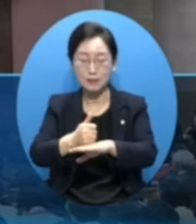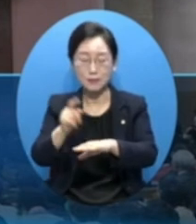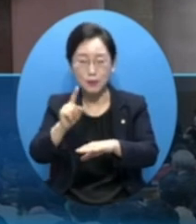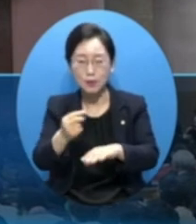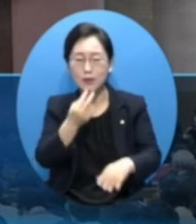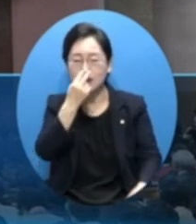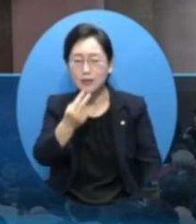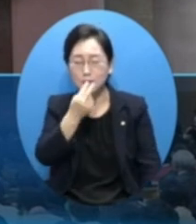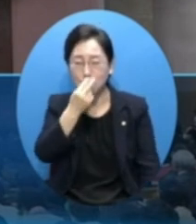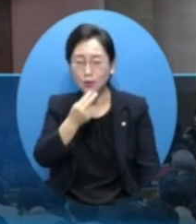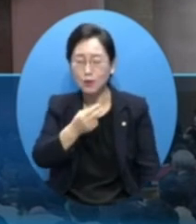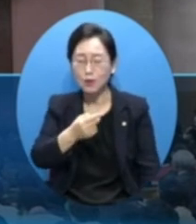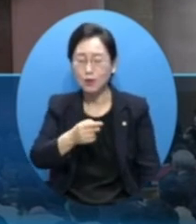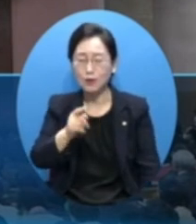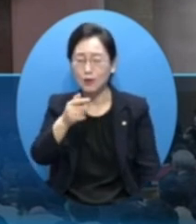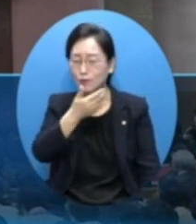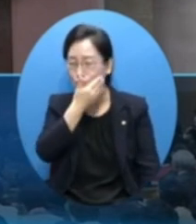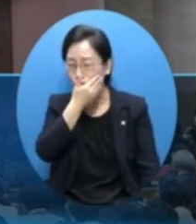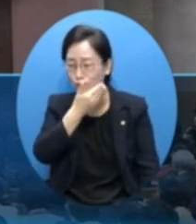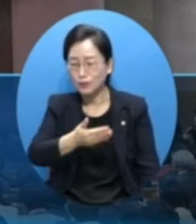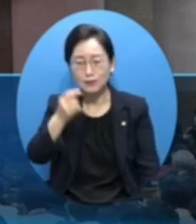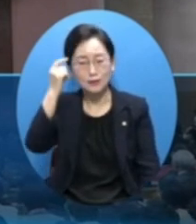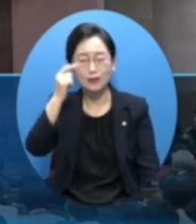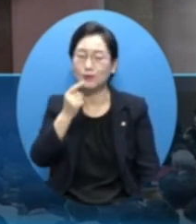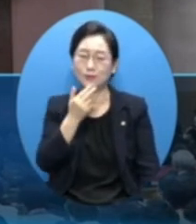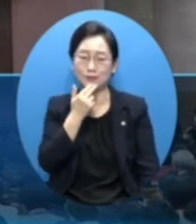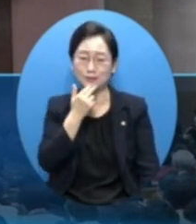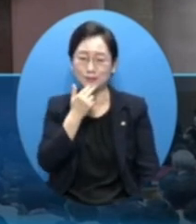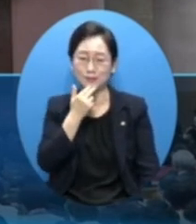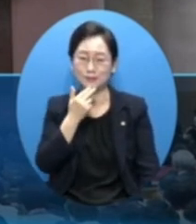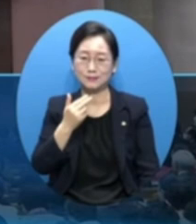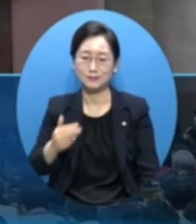생명조차 조금도 귀한 것으로 여기지 아니하노라.